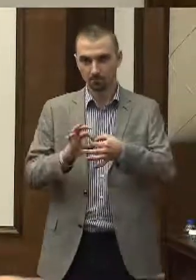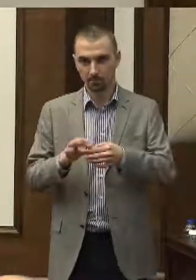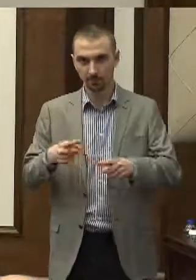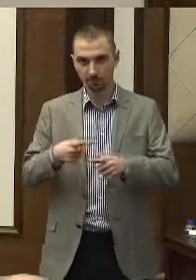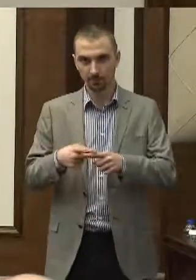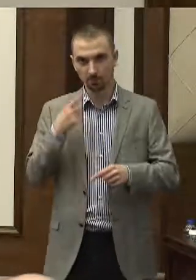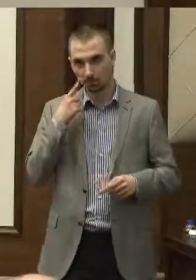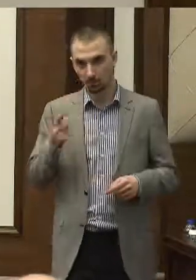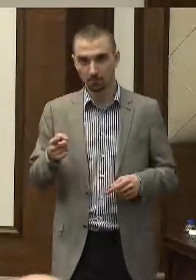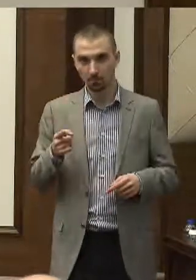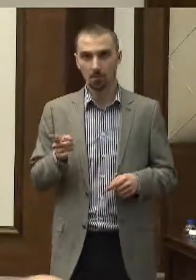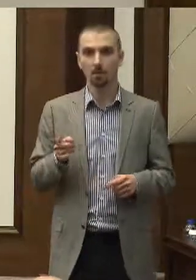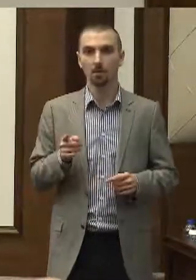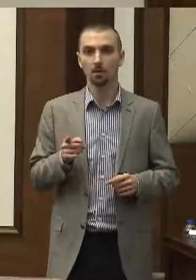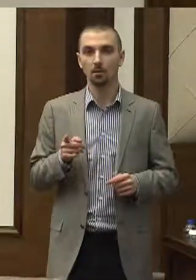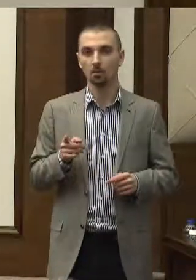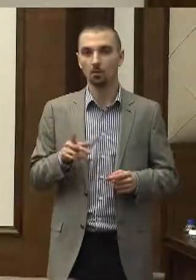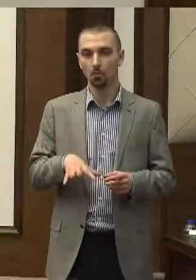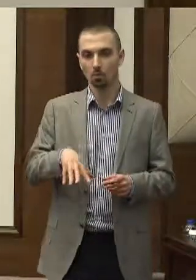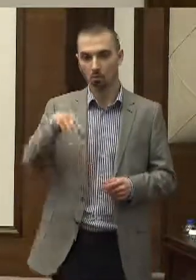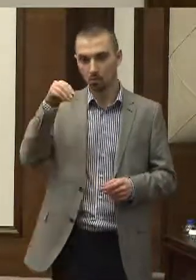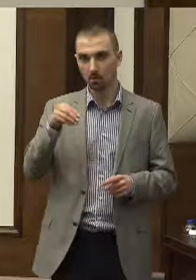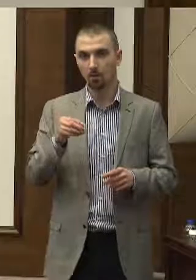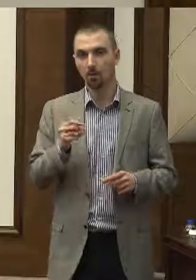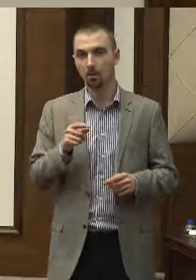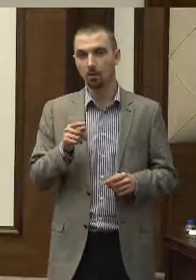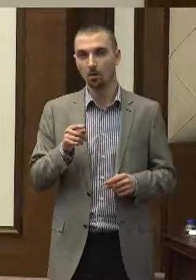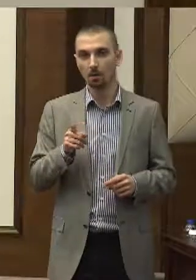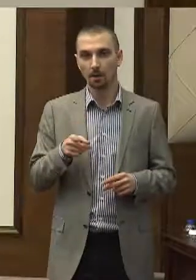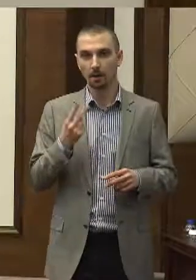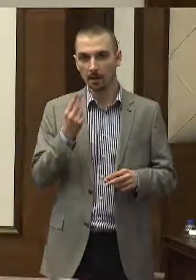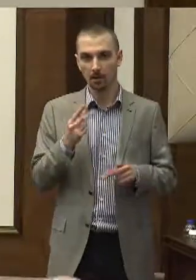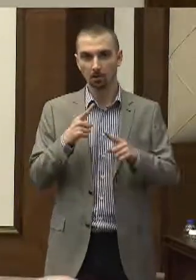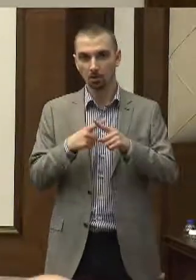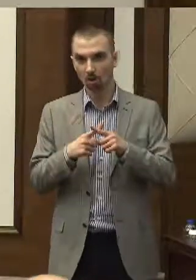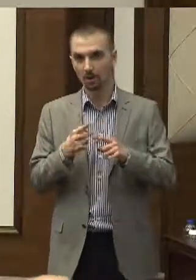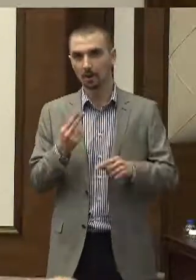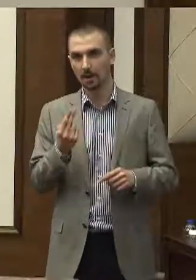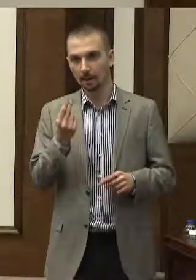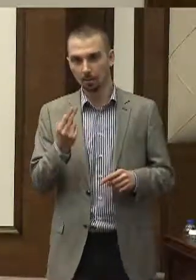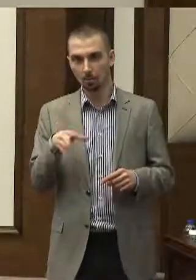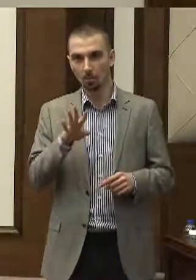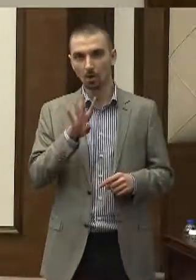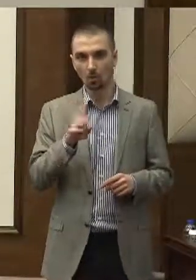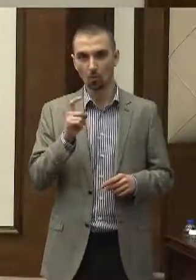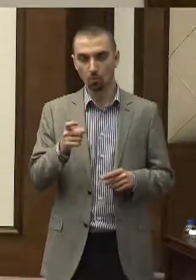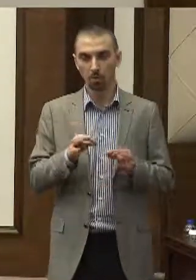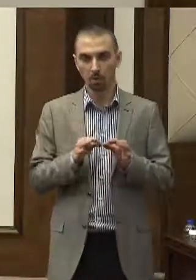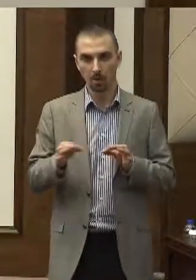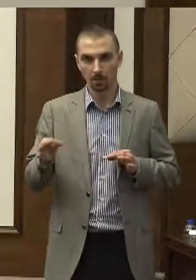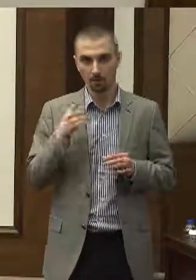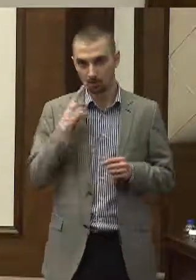bulunan baz istasyonuna ait kulenin yanında 7x7 şeklinde toplam 49 metre